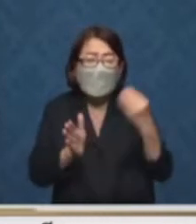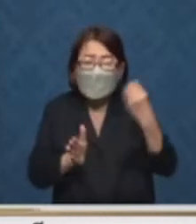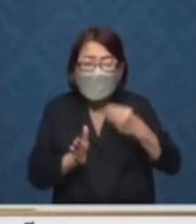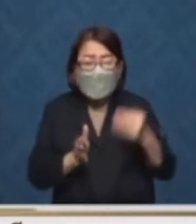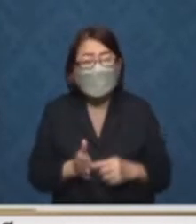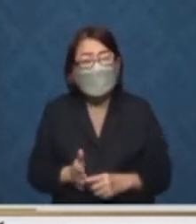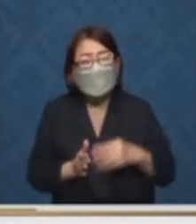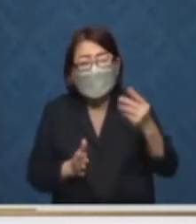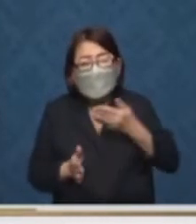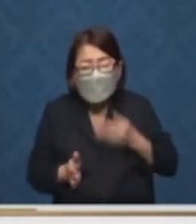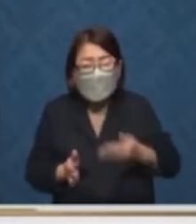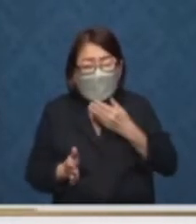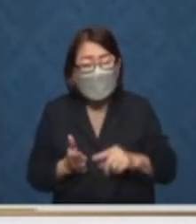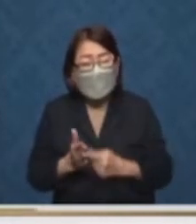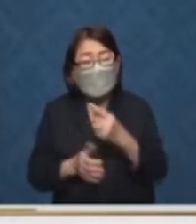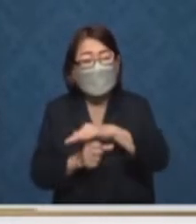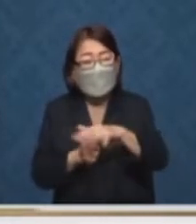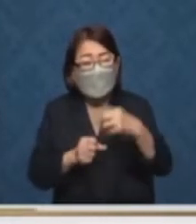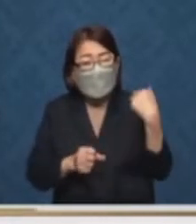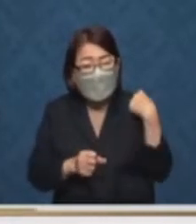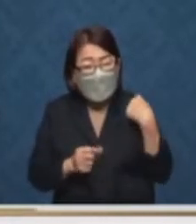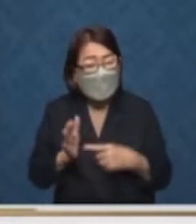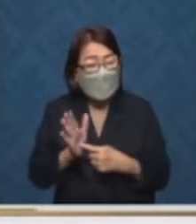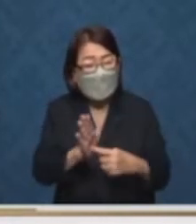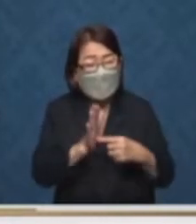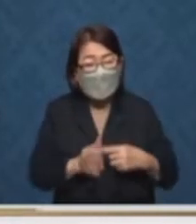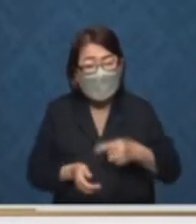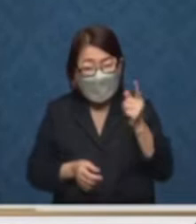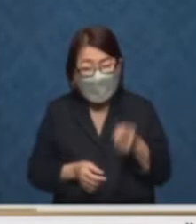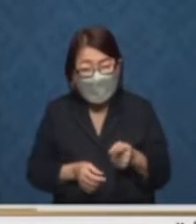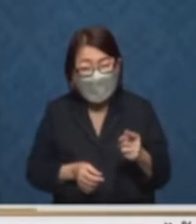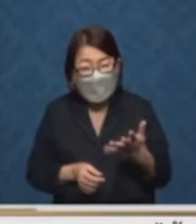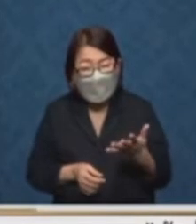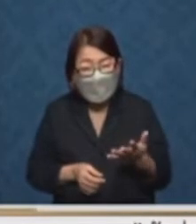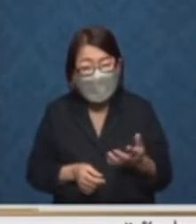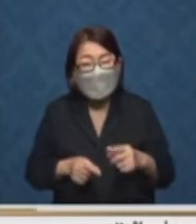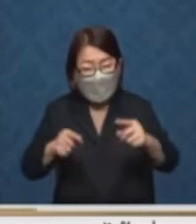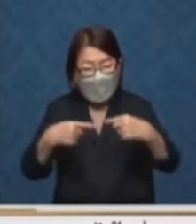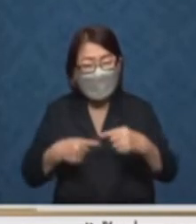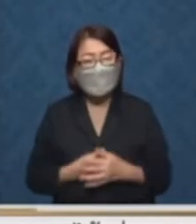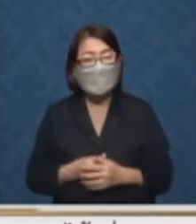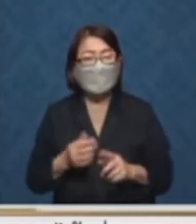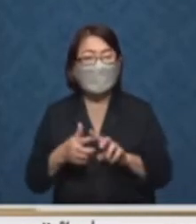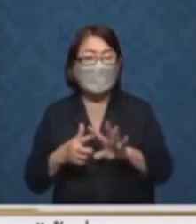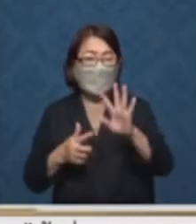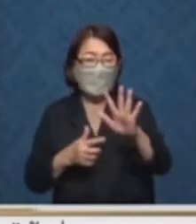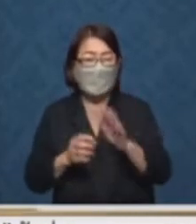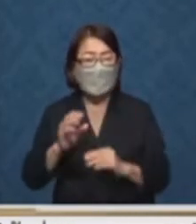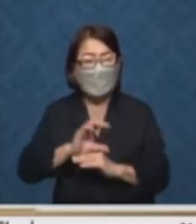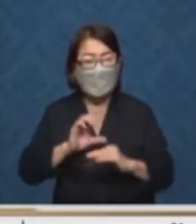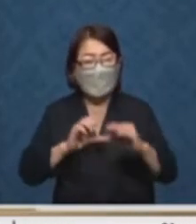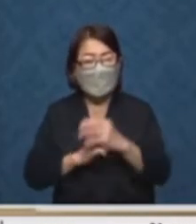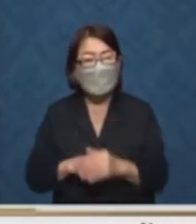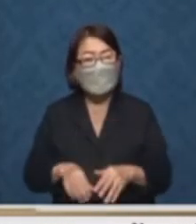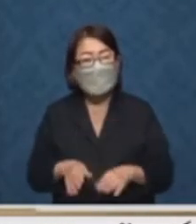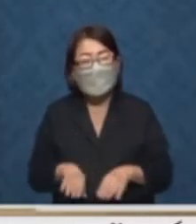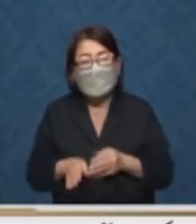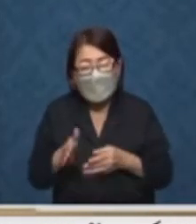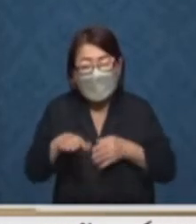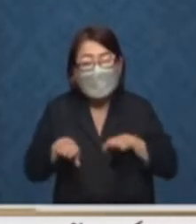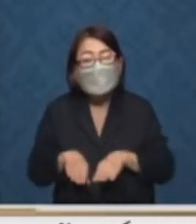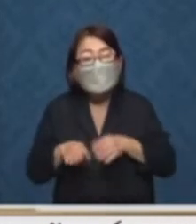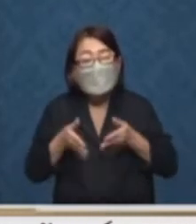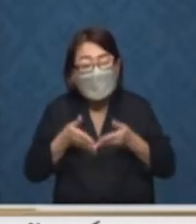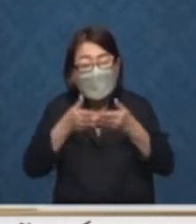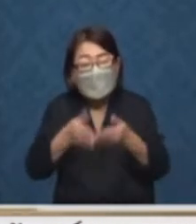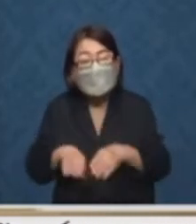ดมาเนี่ยถ้าไม่จริงเนี่ยเดี๋ยวท่านมาตอบนะครับ5ครับโครงการสร้างท่าจอดเรือดำน้ำท่